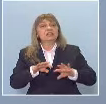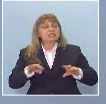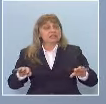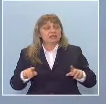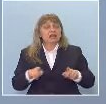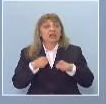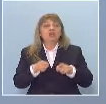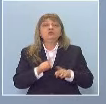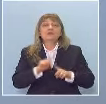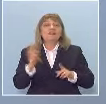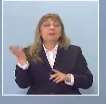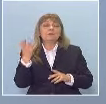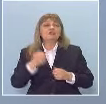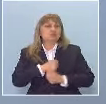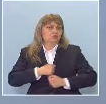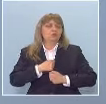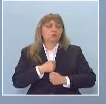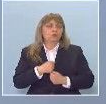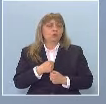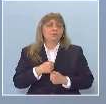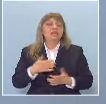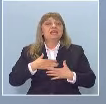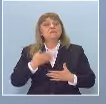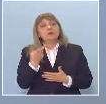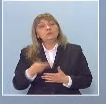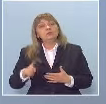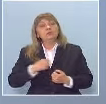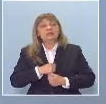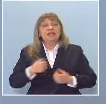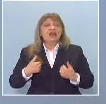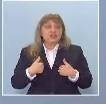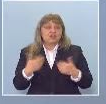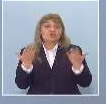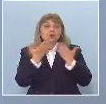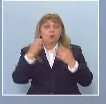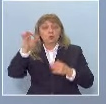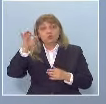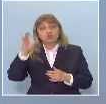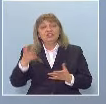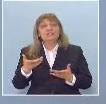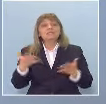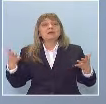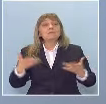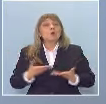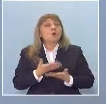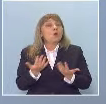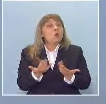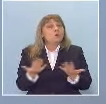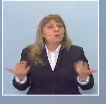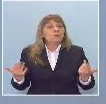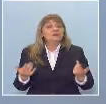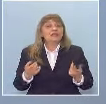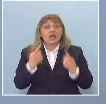това не беше никакво затруднение. Но имахме други затруднения, тъй като нашите ученици са така доста любопитни. Се опитваха